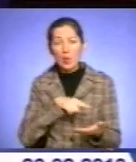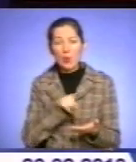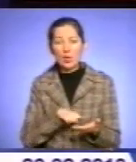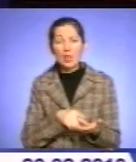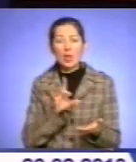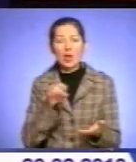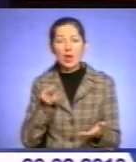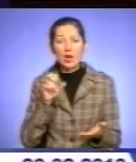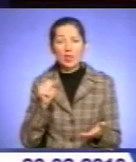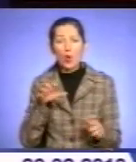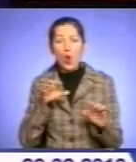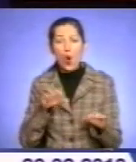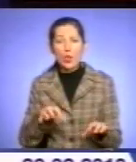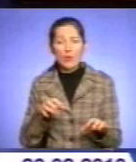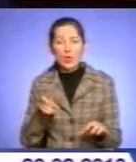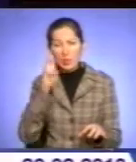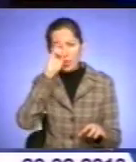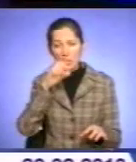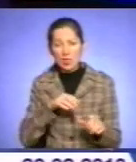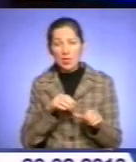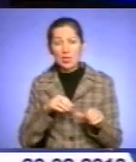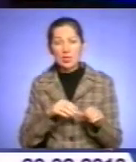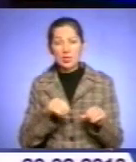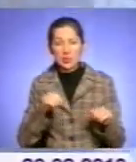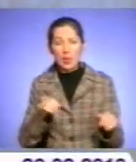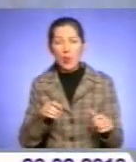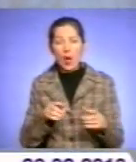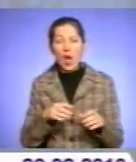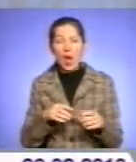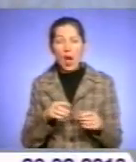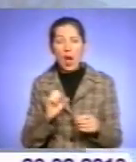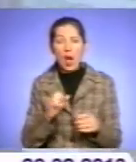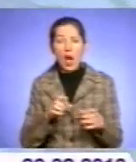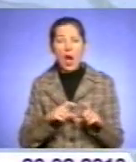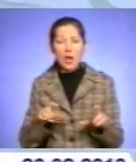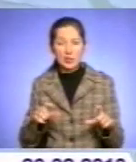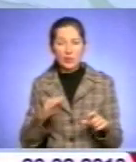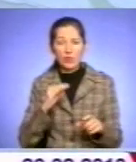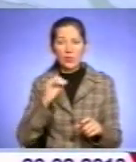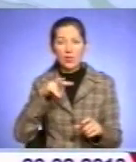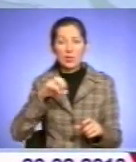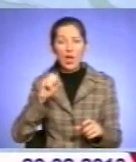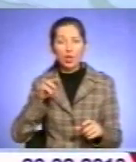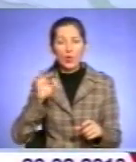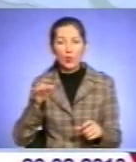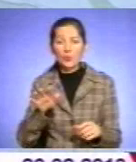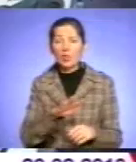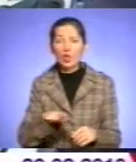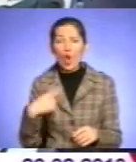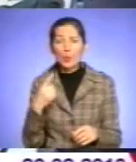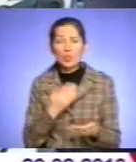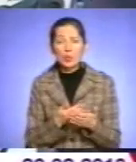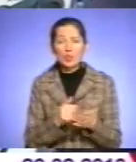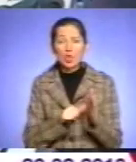Держземагентства Олександру Філатову. Детальніше у сюжеті. На території області близько 60%